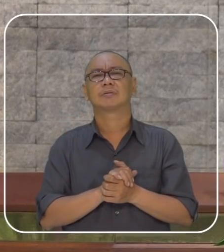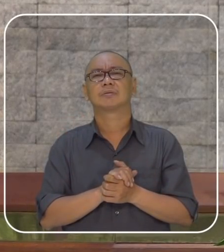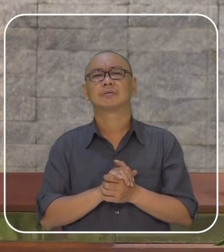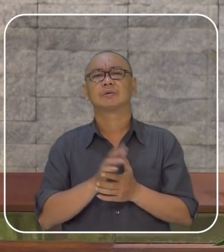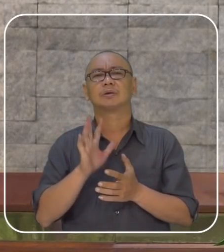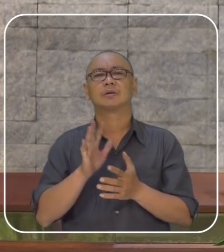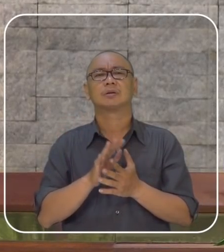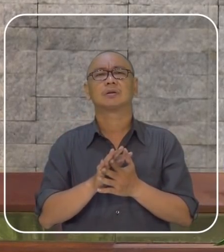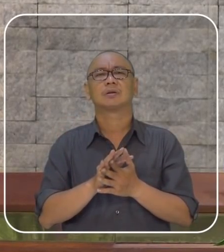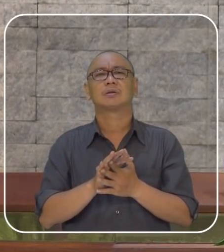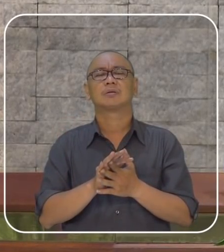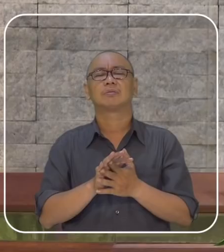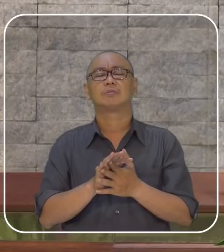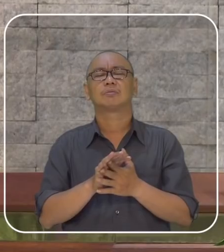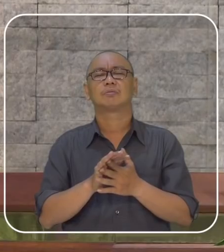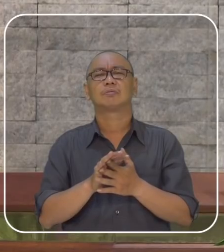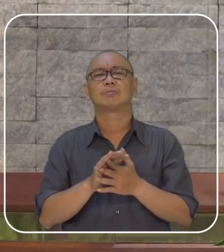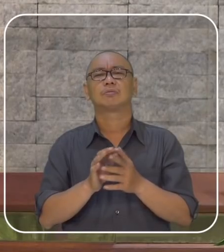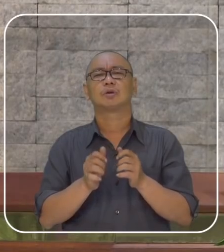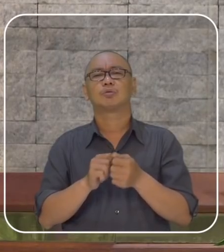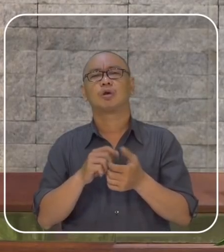tidak berbuat atau bersikap